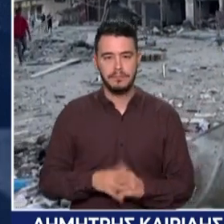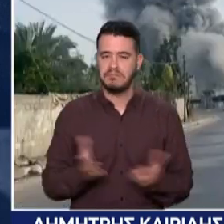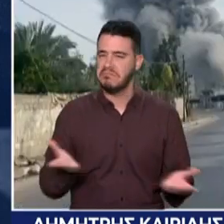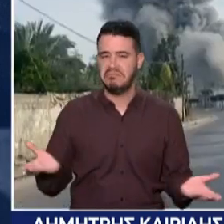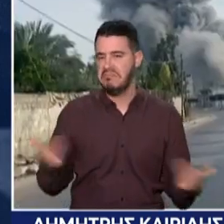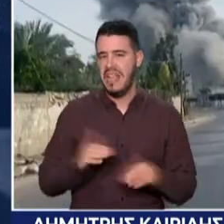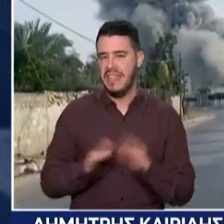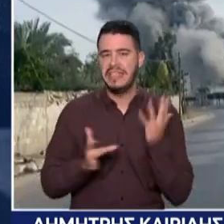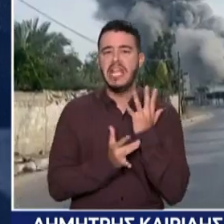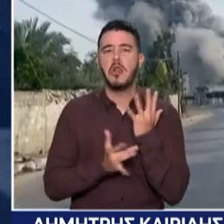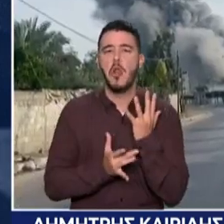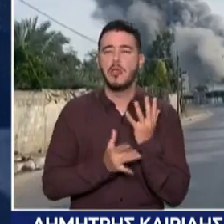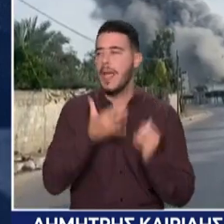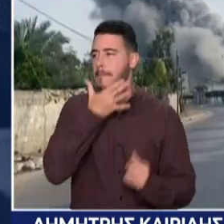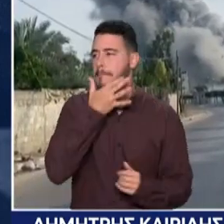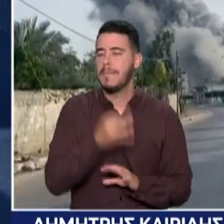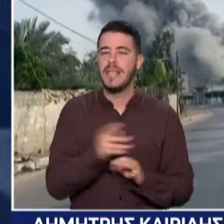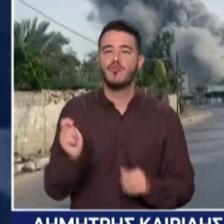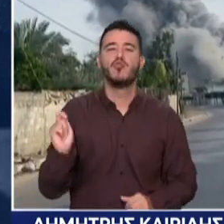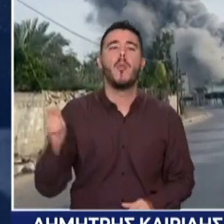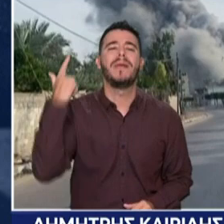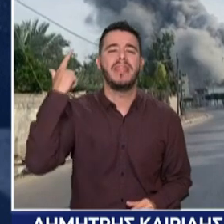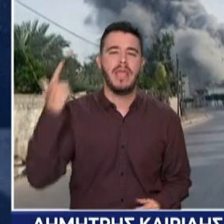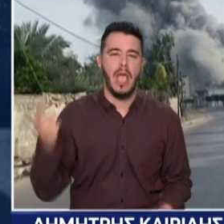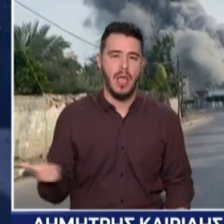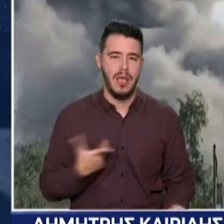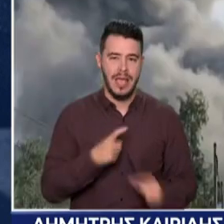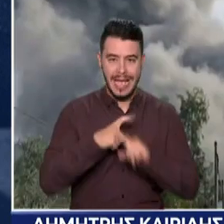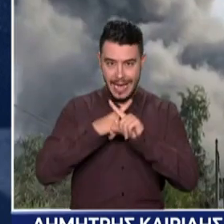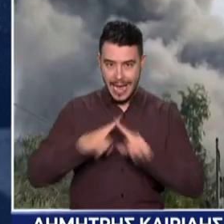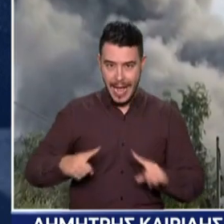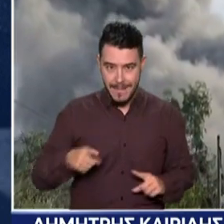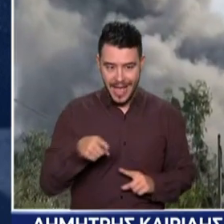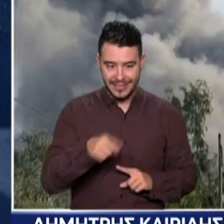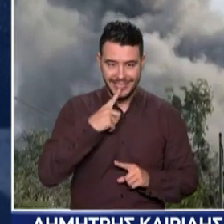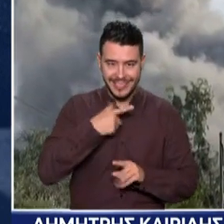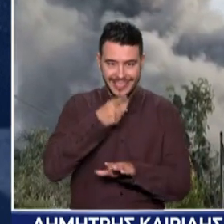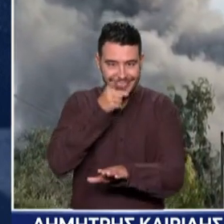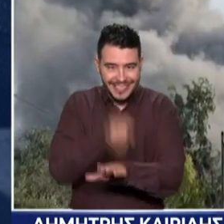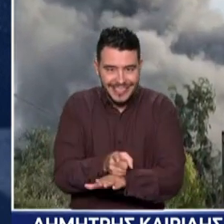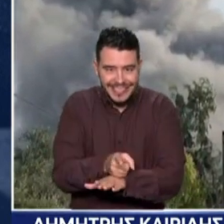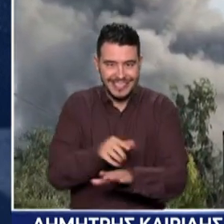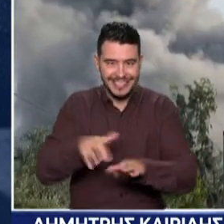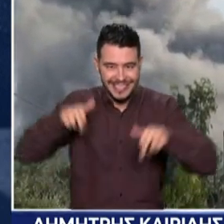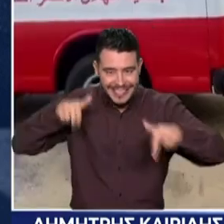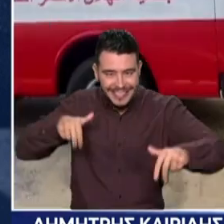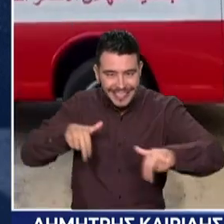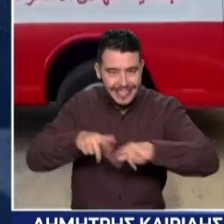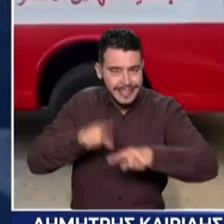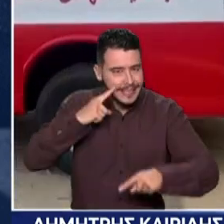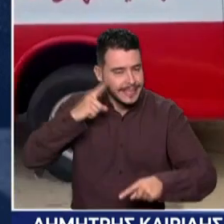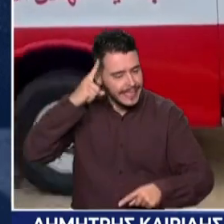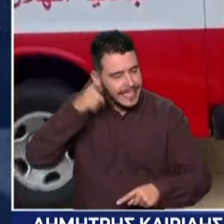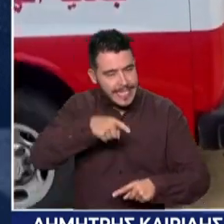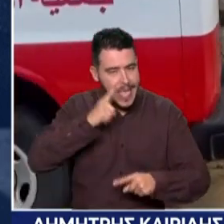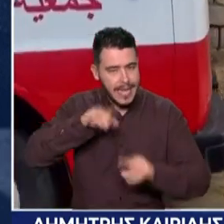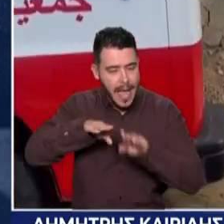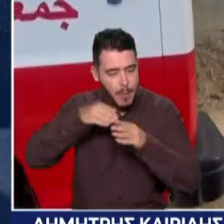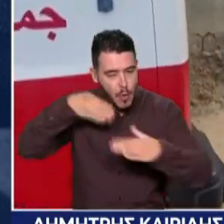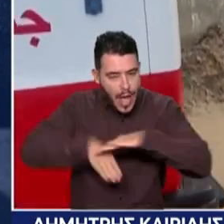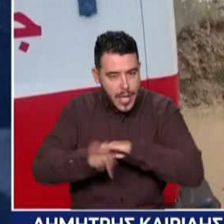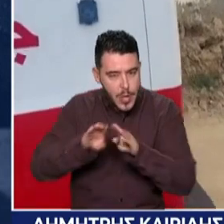Αρχίζει πια να πέφτει, δεν έχει αυτήν την αξία. Γι' αυτό τα δείξαμε όλα. Έχουμε τη μάχη της τεχνολογίας, η οποία όμως κόντρα